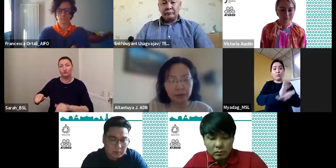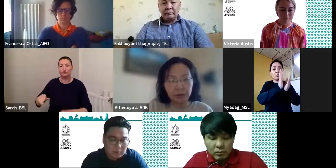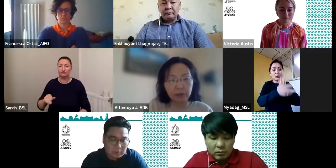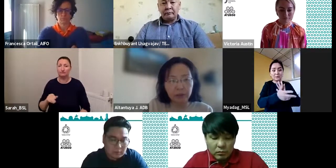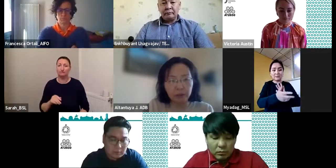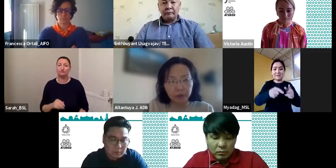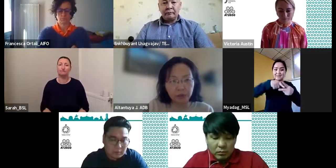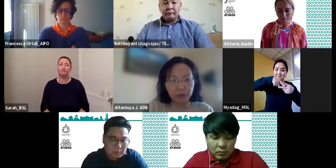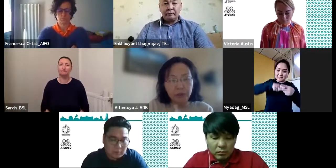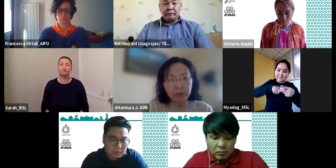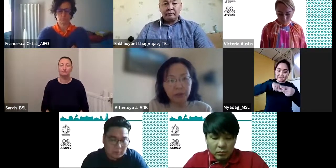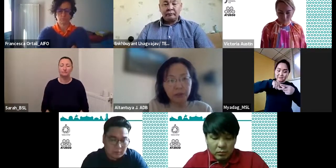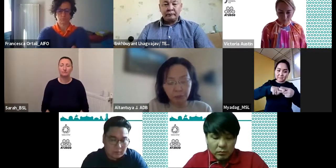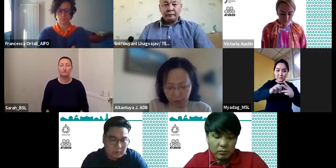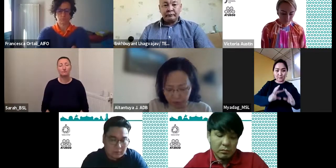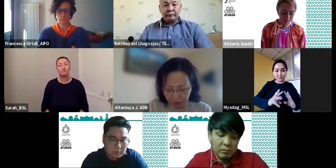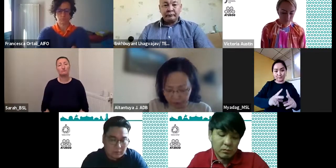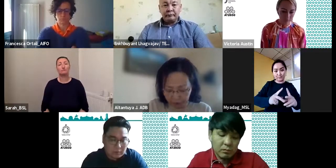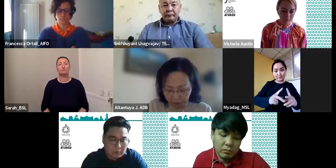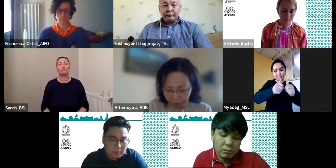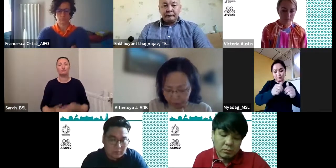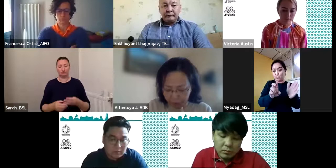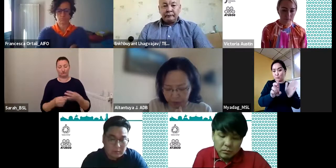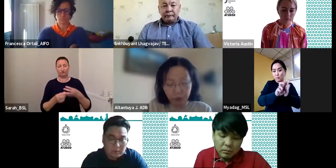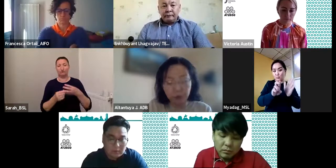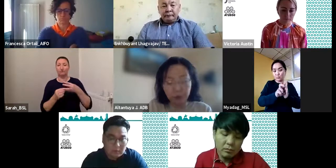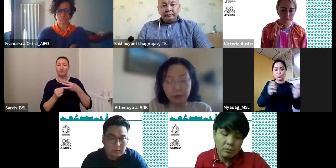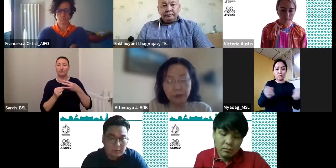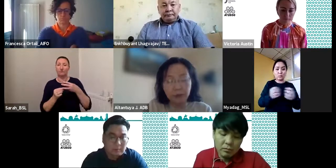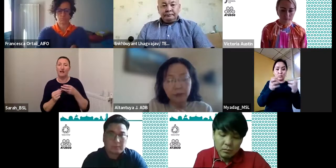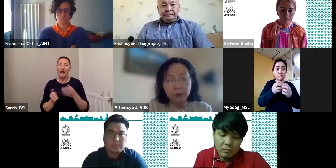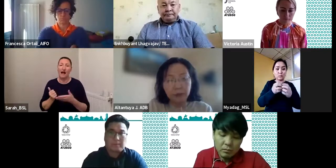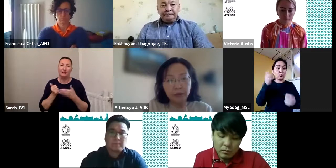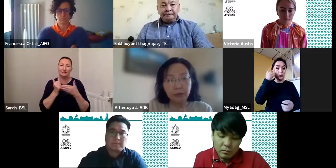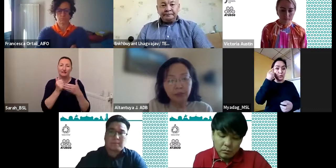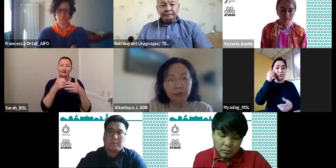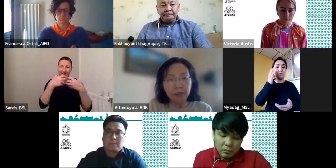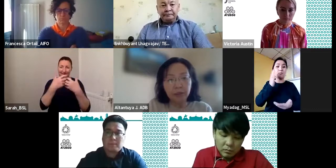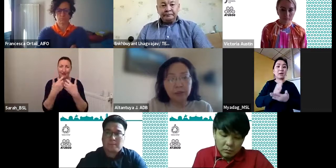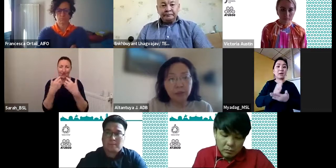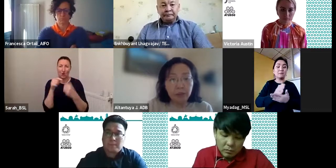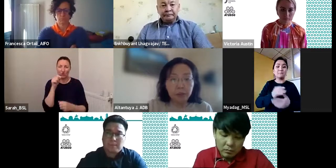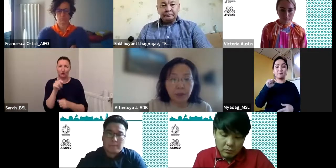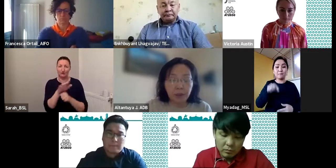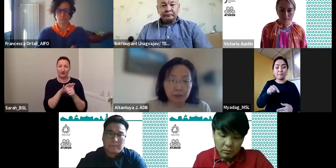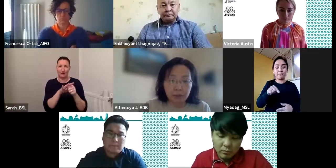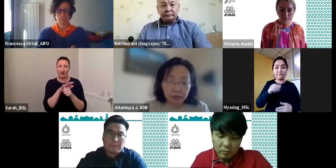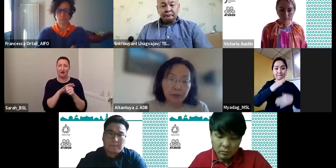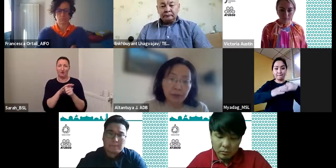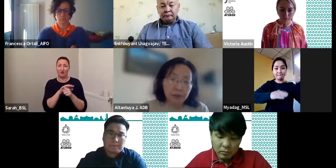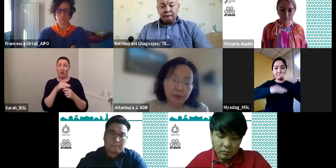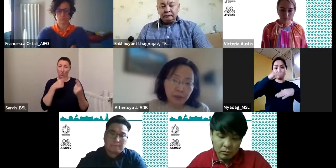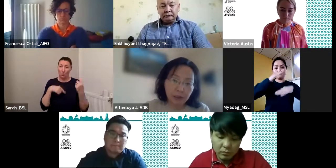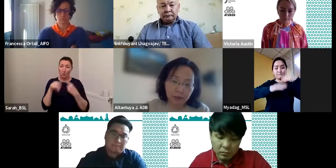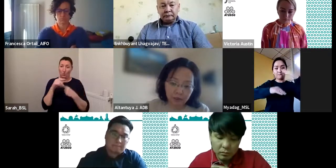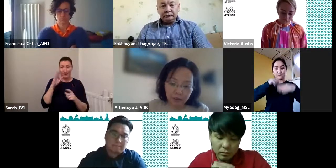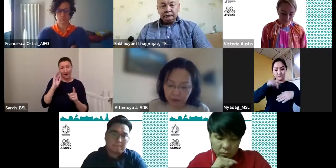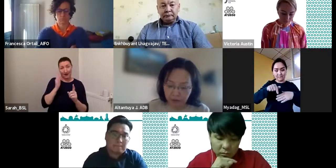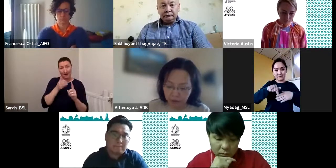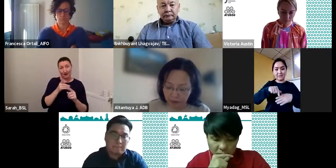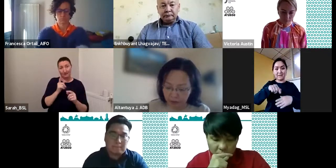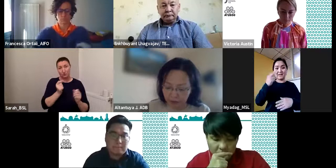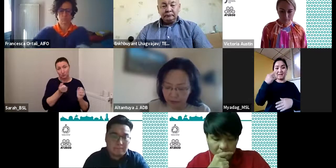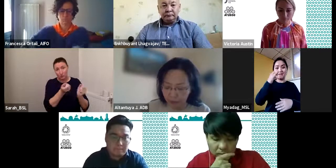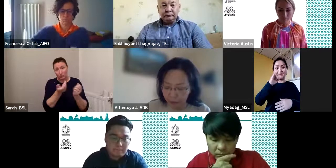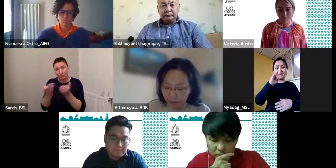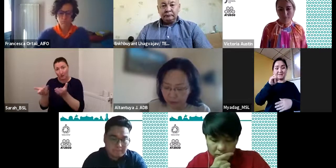засварлаад янзлаад ингээд өгдөг тийм бүтцтэй байх юм болов уу гэж бодож байгаа. Тэгээ энэ барилгынхаа дизайныг бид нар гаргасан. Тэгээ энэ дизайныг гаргахтаа бид